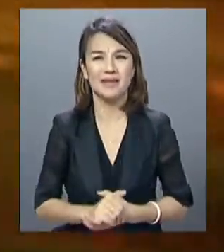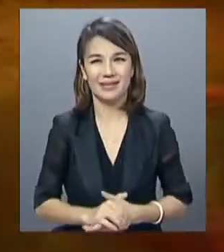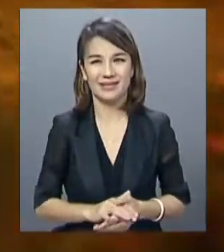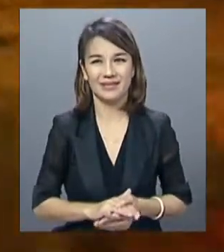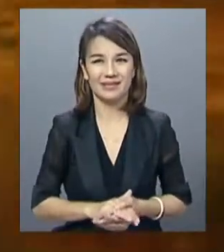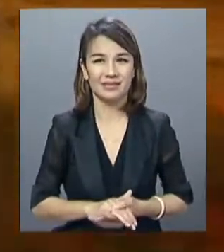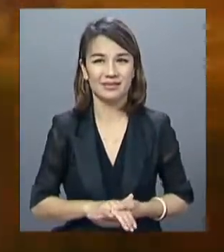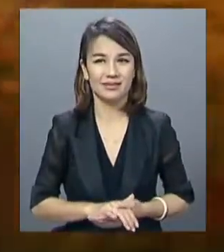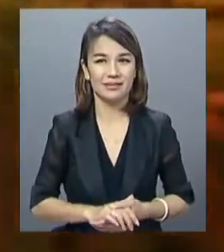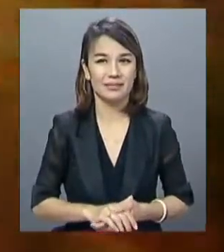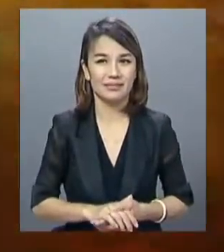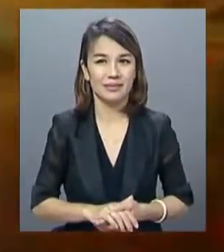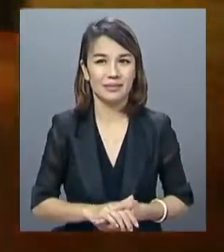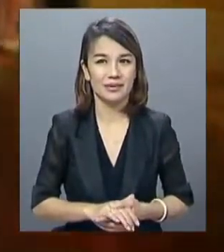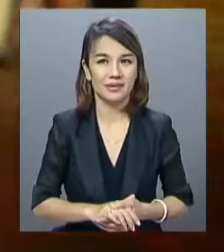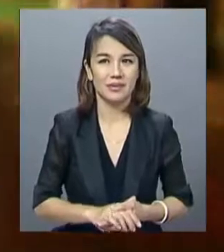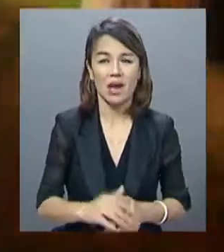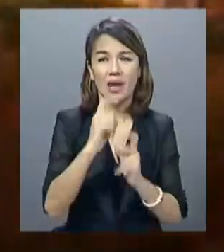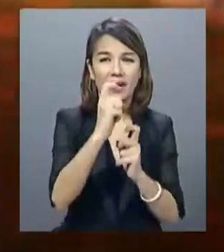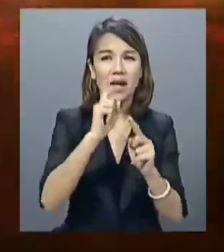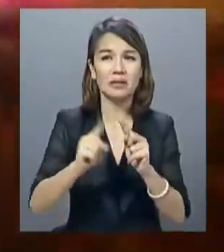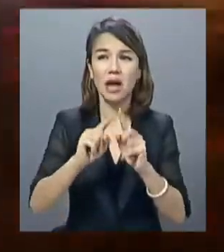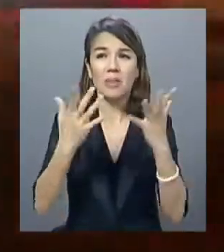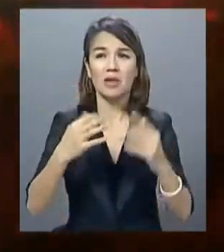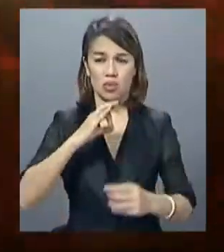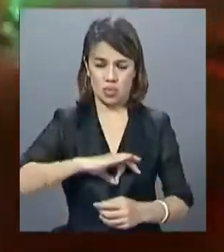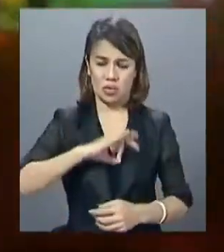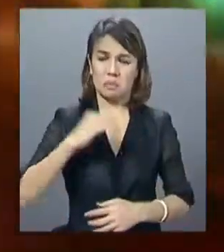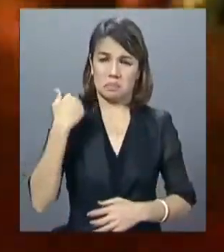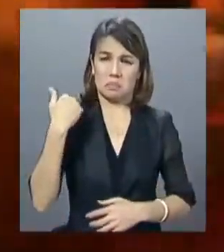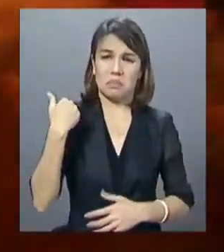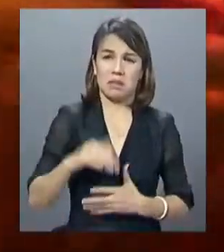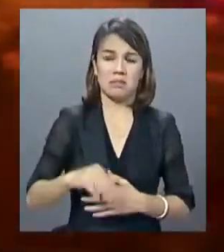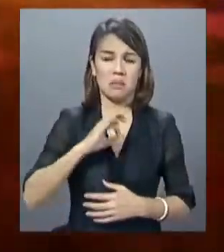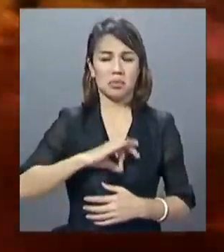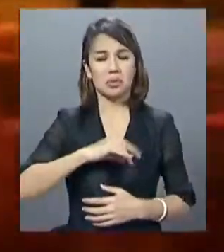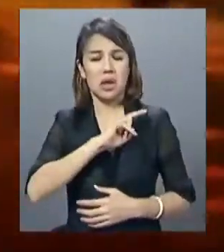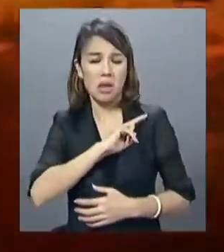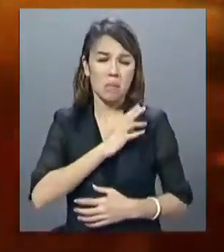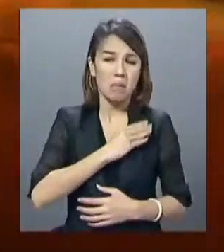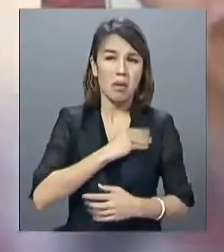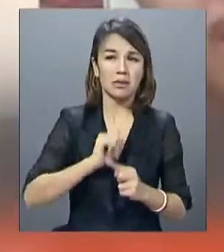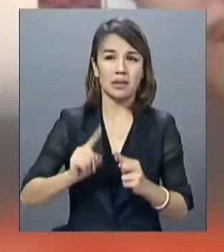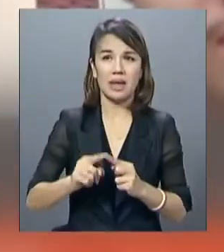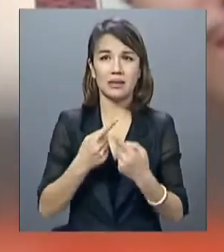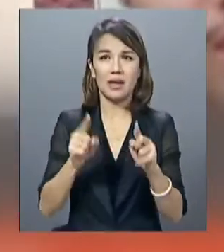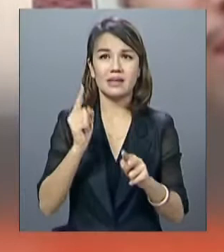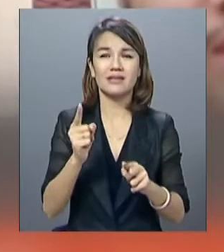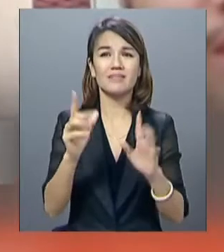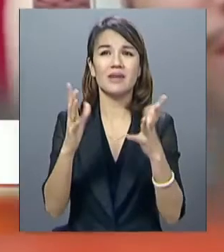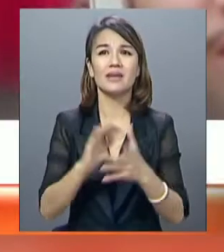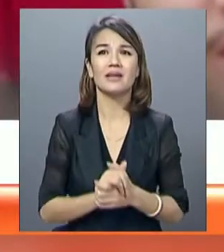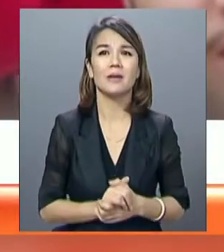Sudah kau laju ni ada gapo dia ada benda molek-molek lah kau ada banyak lagi benda molek-molek kita kena main sari digi แต่ก่อน